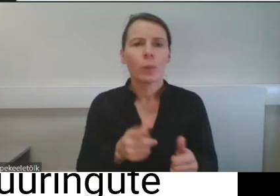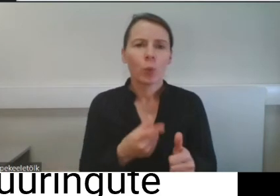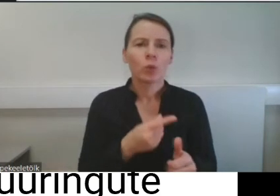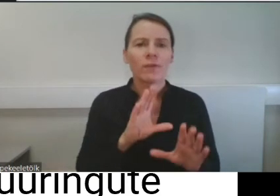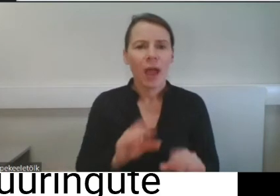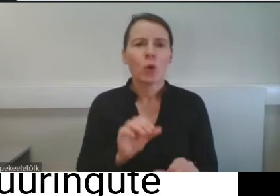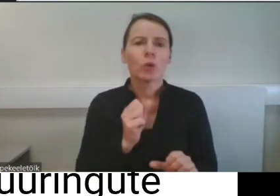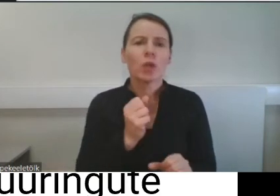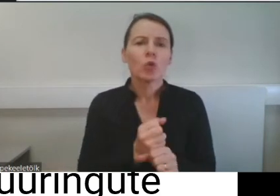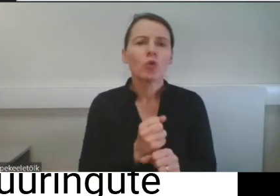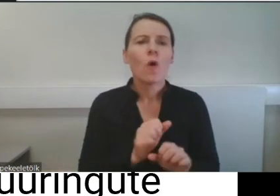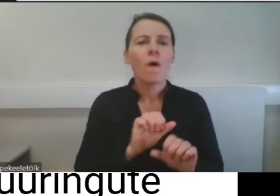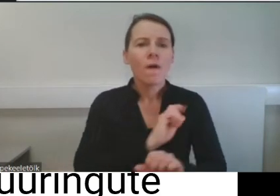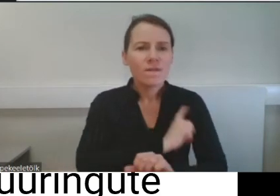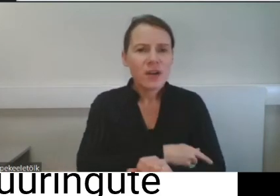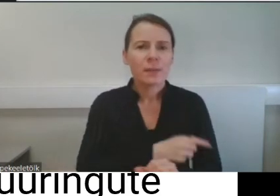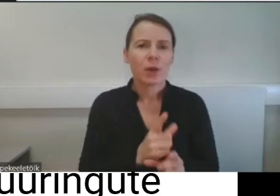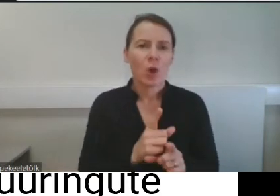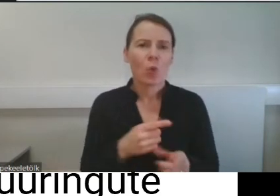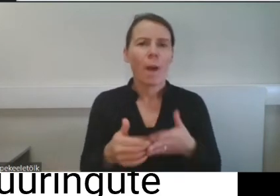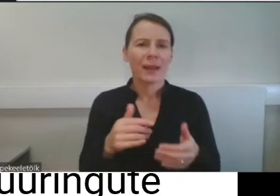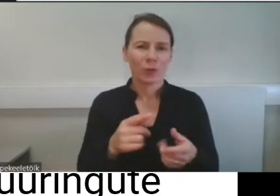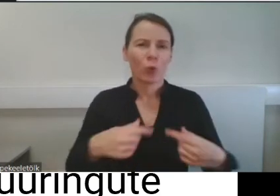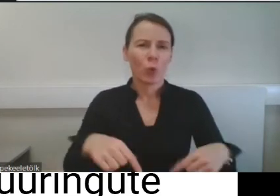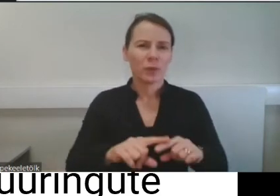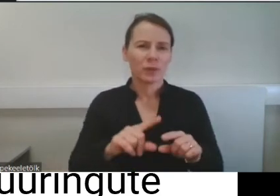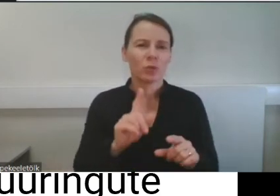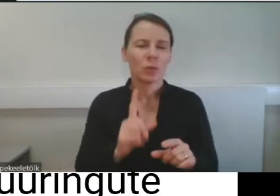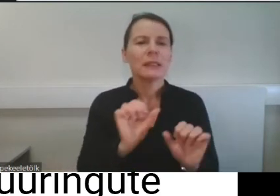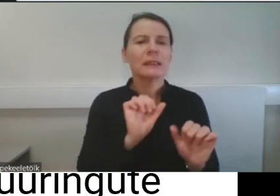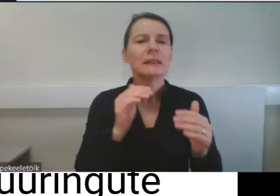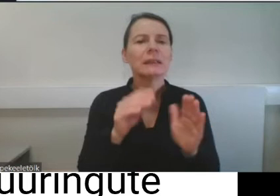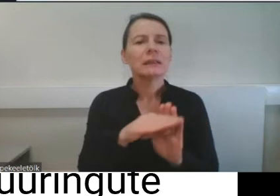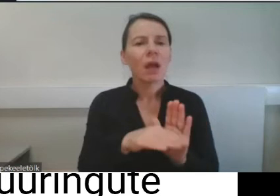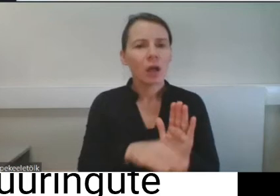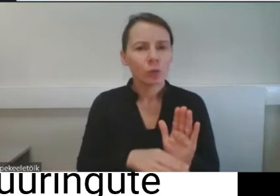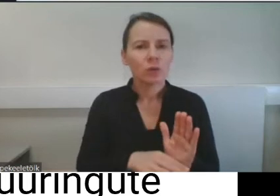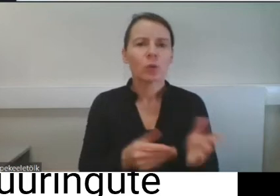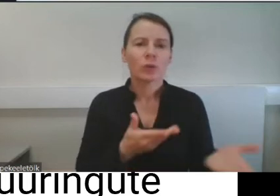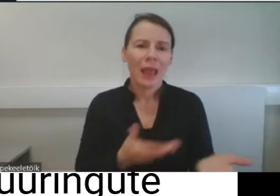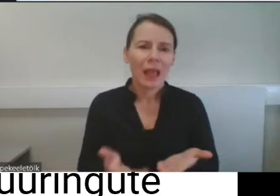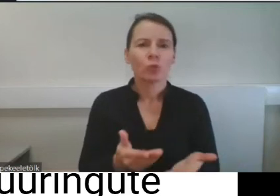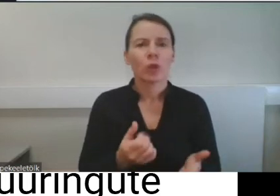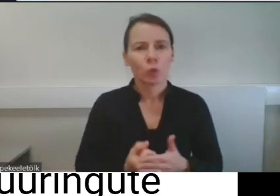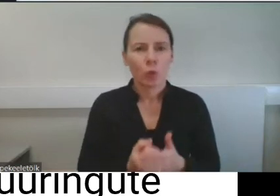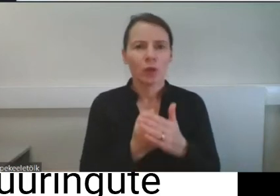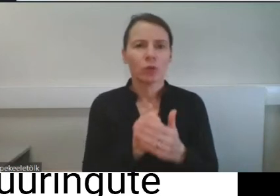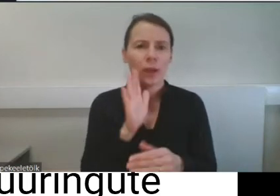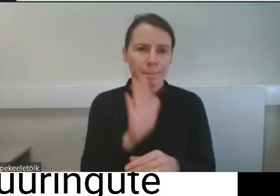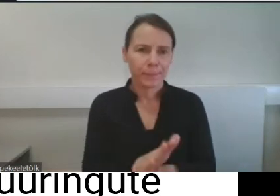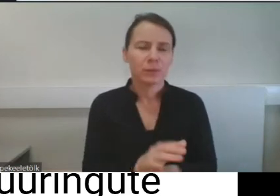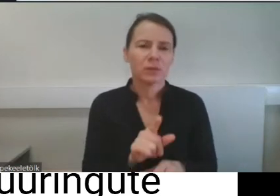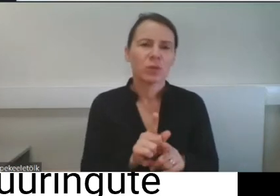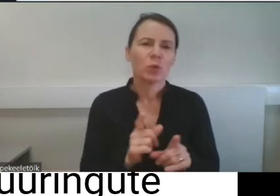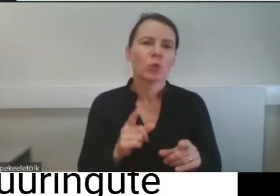turu-uuringut ja teostajaks oli turu-uuringut aktsia selts, kes sai need Sotsiaalkindlustusametilt ja Sotsiaalministeerium taotles